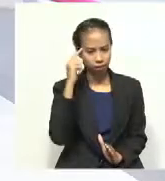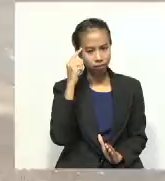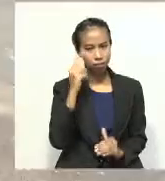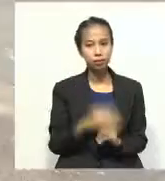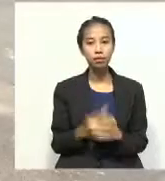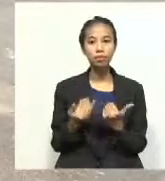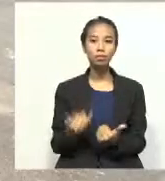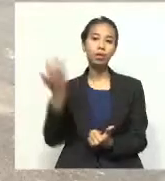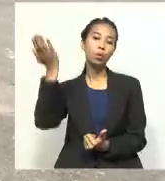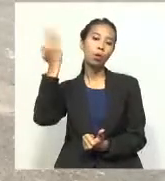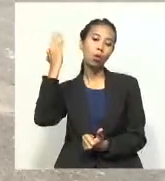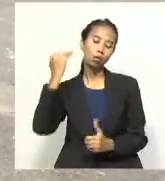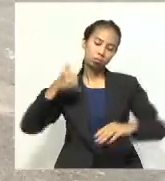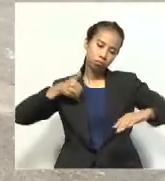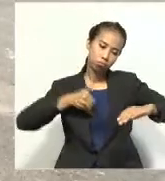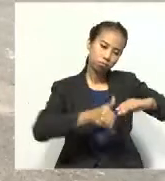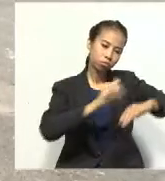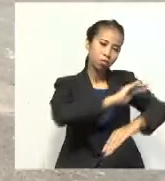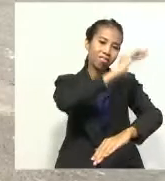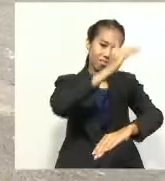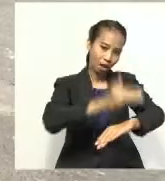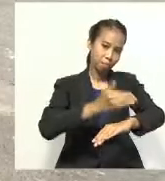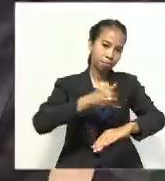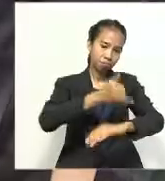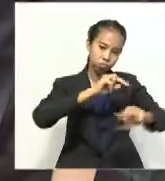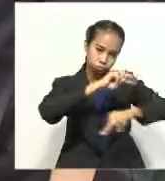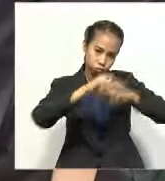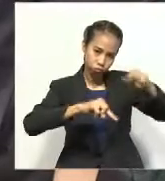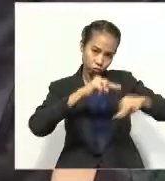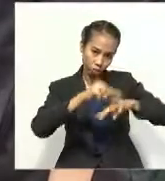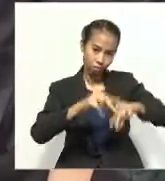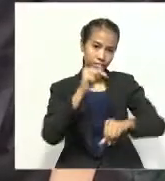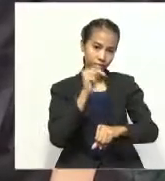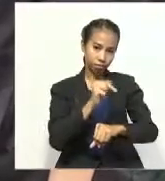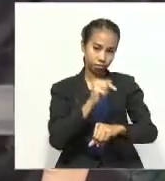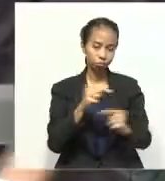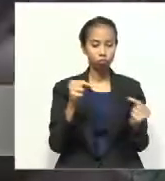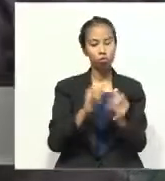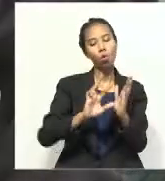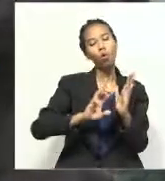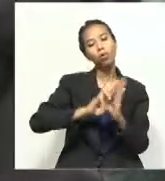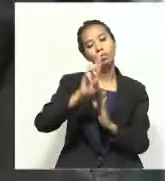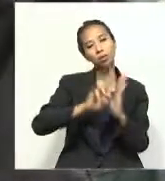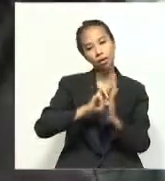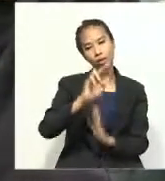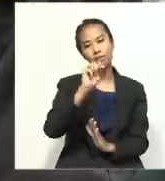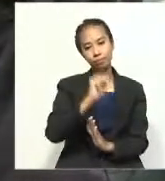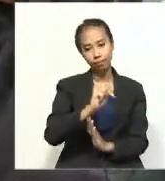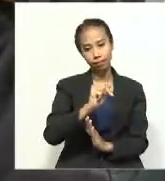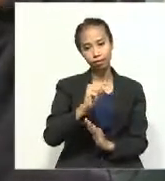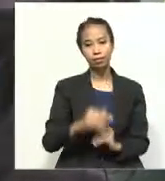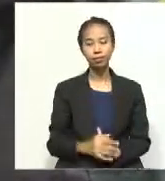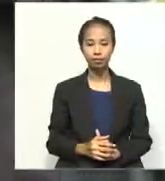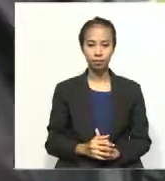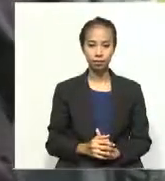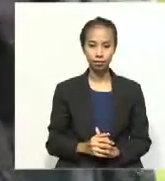นักภูมิศาสตร์ที่เคยสำรวจถ้ำหลวงภายในวนอุทยานถ้ำหลวงขุนน้ำนางนอนพื้นที่หมู่บ้านจ้องวัดหมู่9ตำบลโป่ง